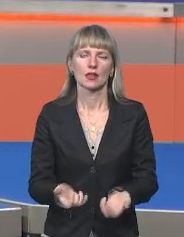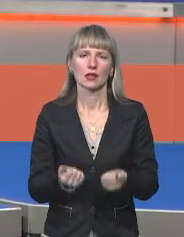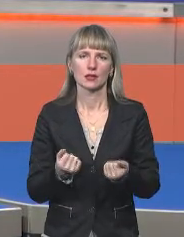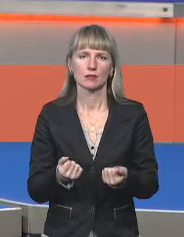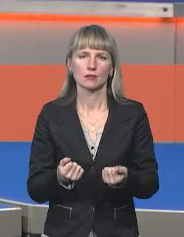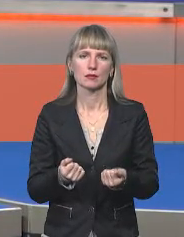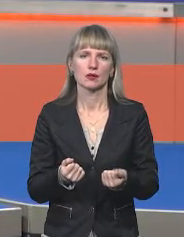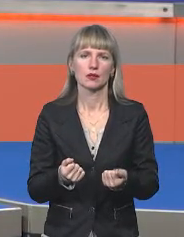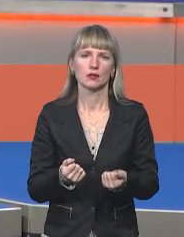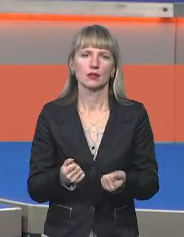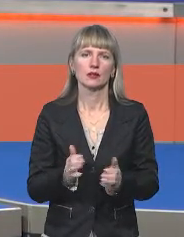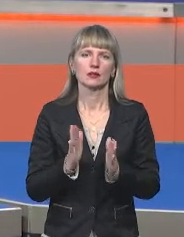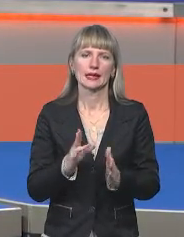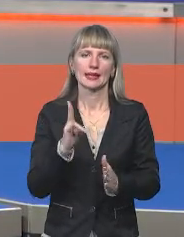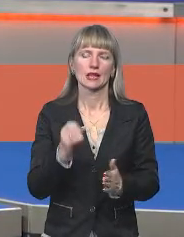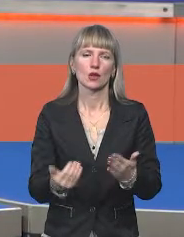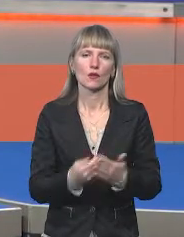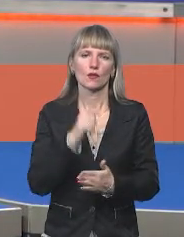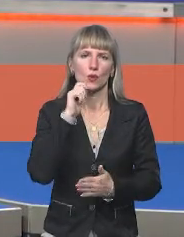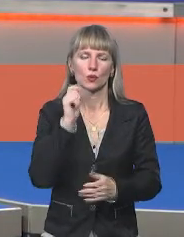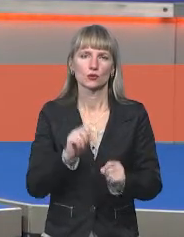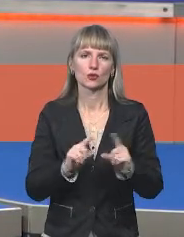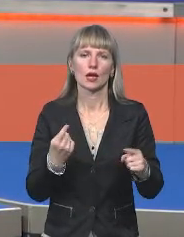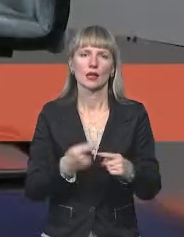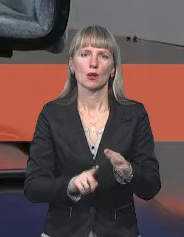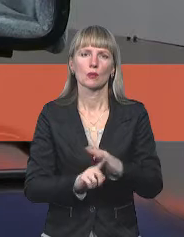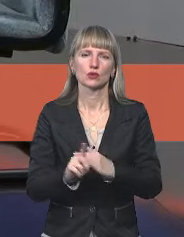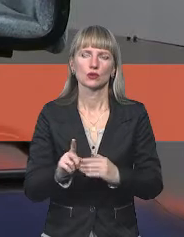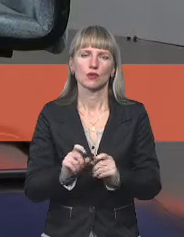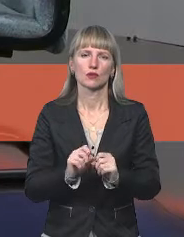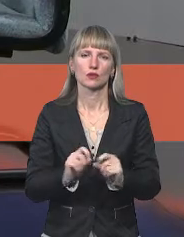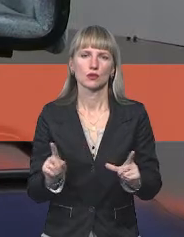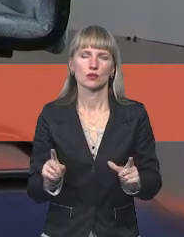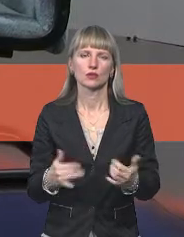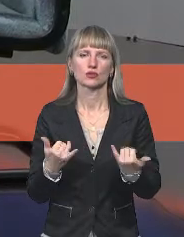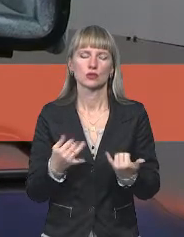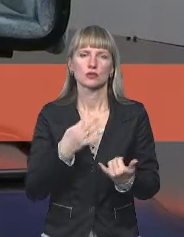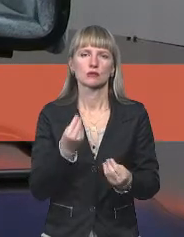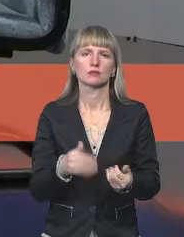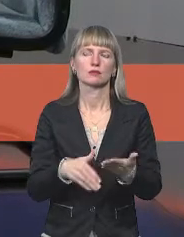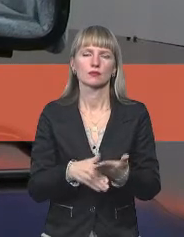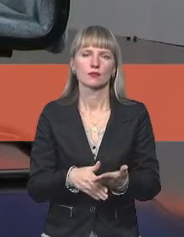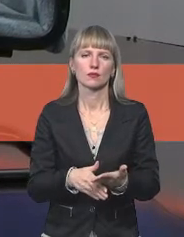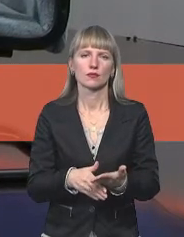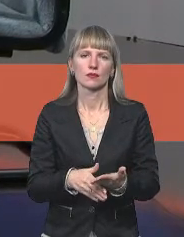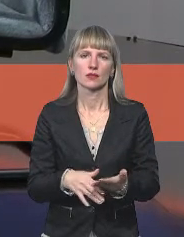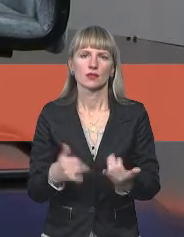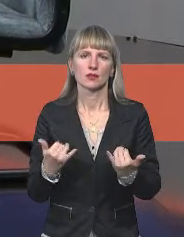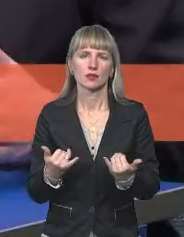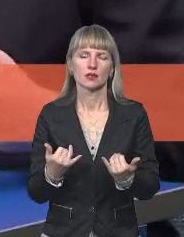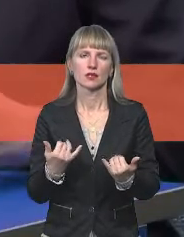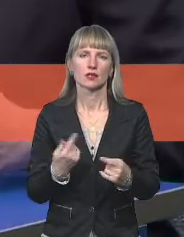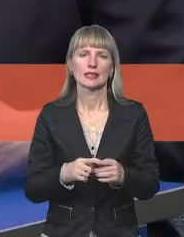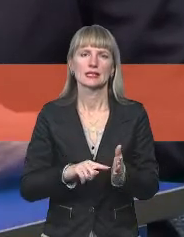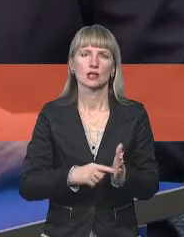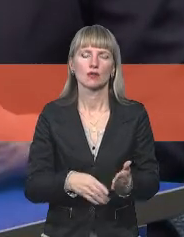і, власне, тільки на нову українську школу, це початкові там, да, класи. Ну, субвенція, давайте зазначимо, можливо, хтось з глядачів не знає, це